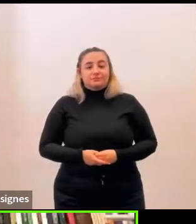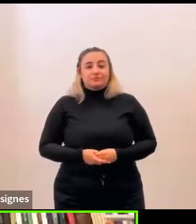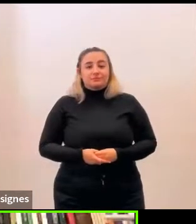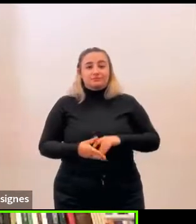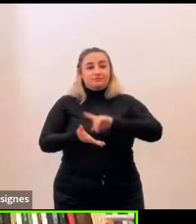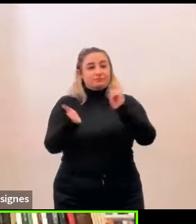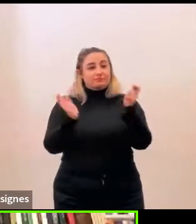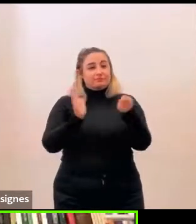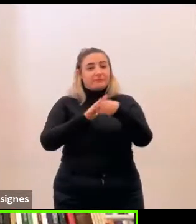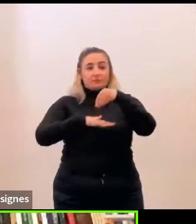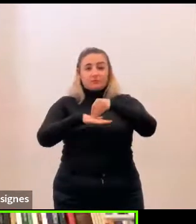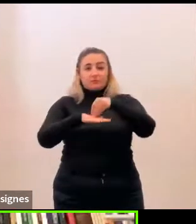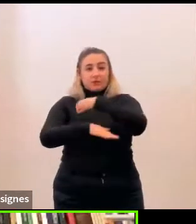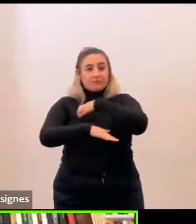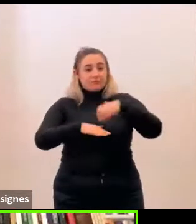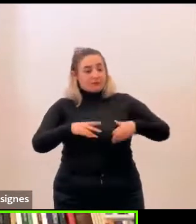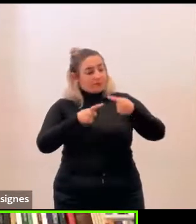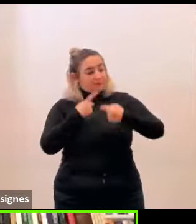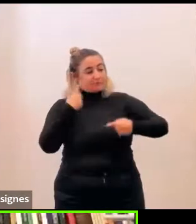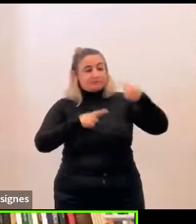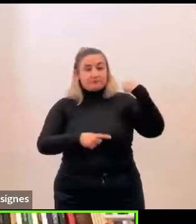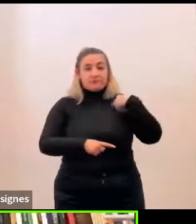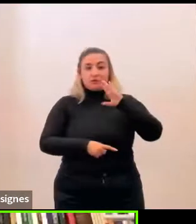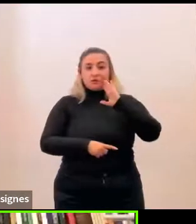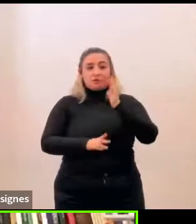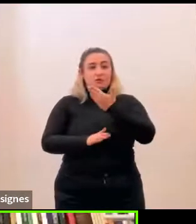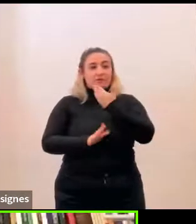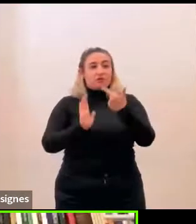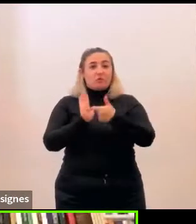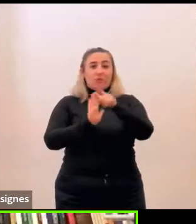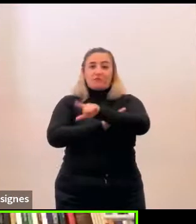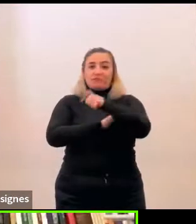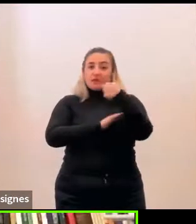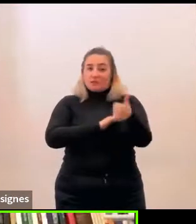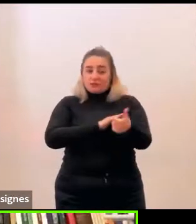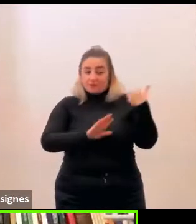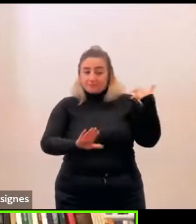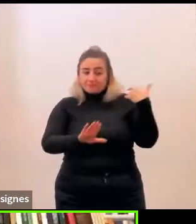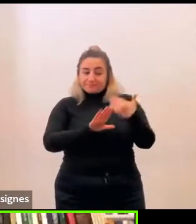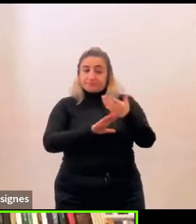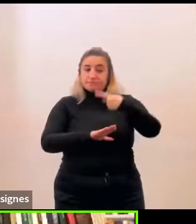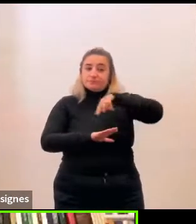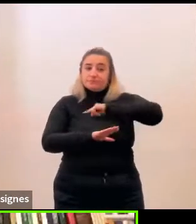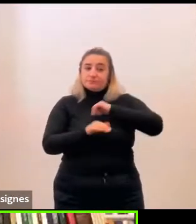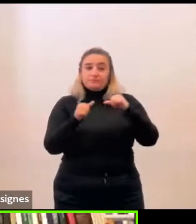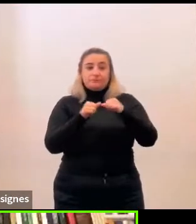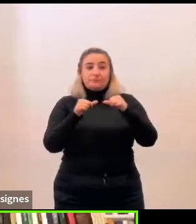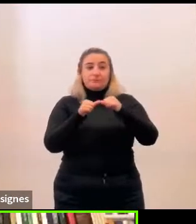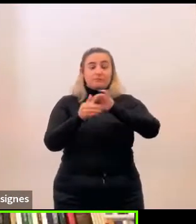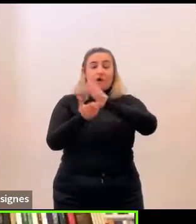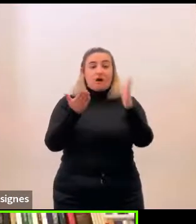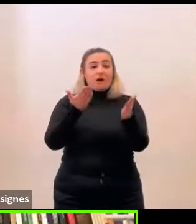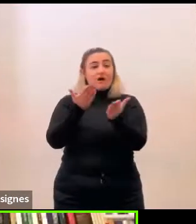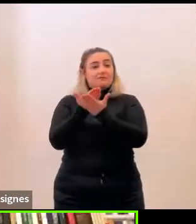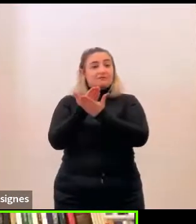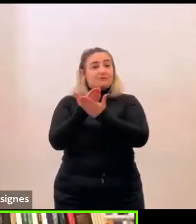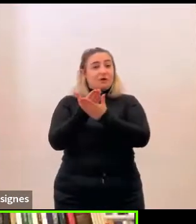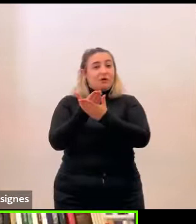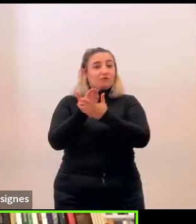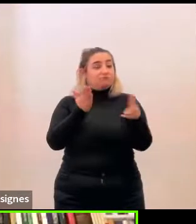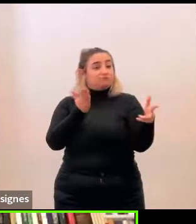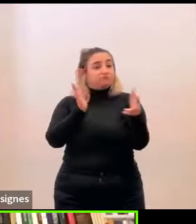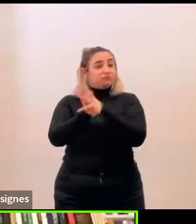conseil municipal de janvier 2021, nous avons validé un avenant qui prolongeait d'un an